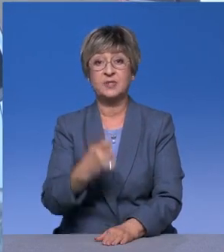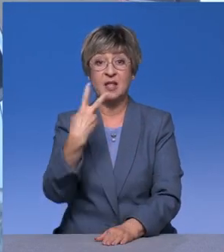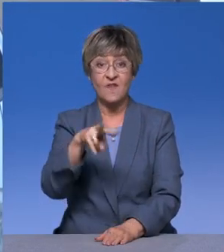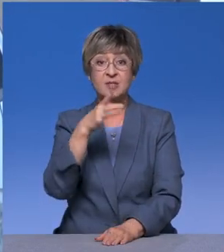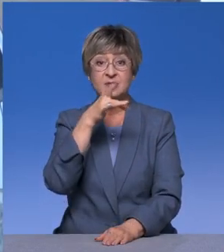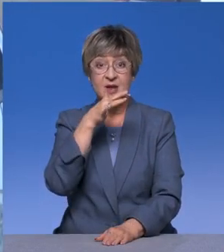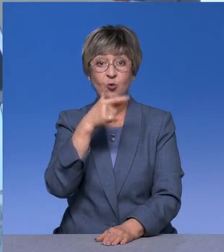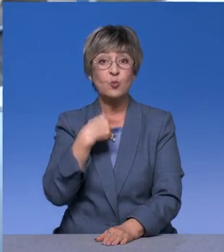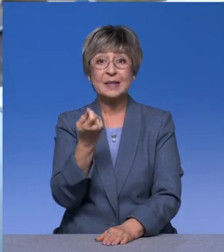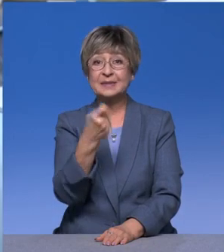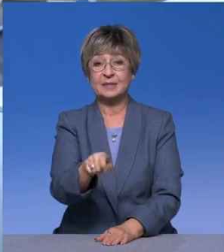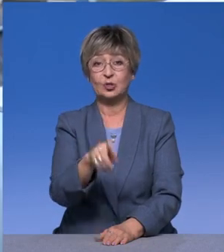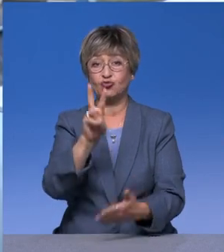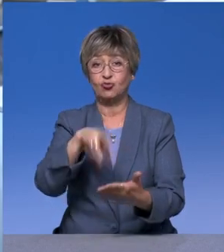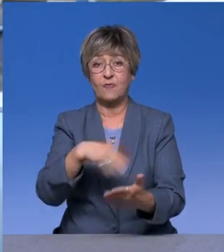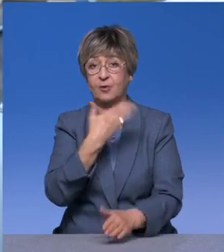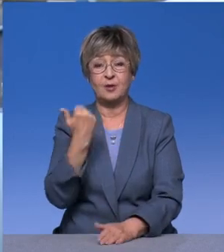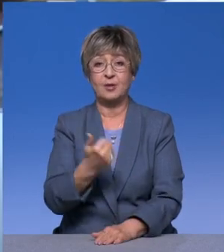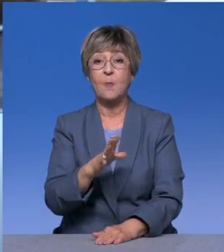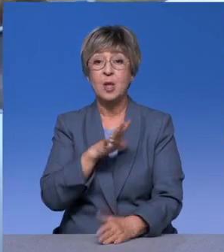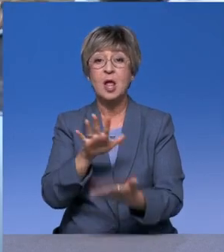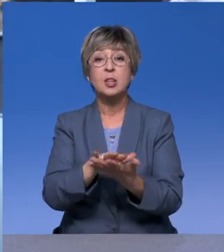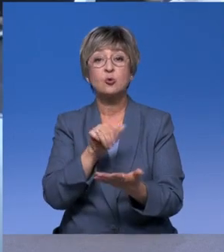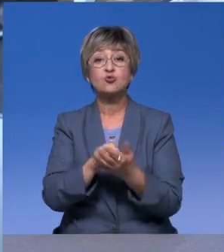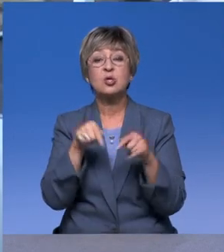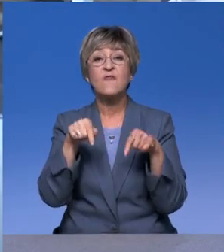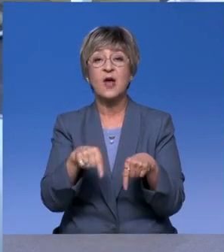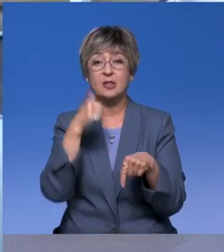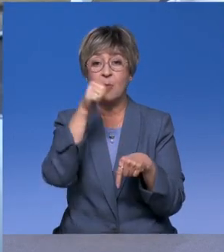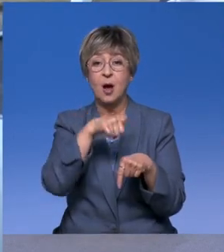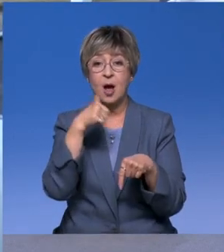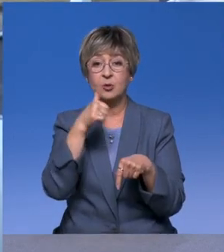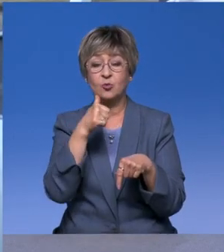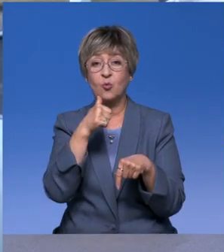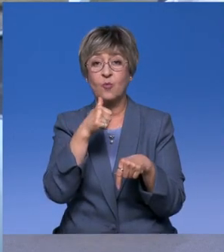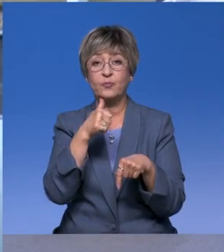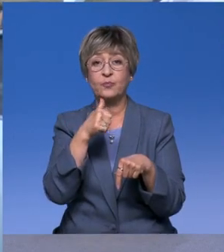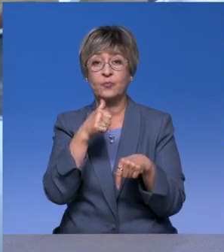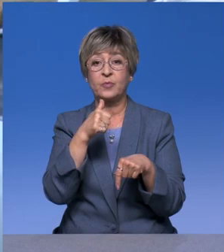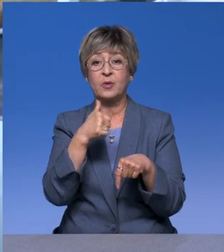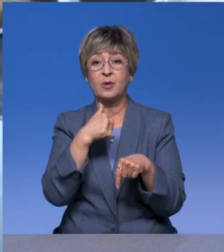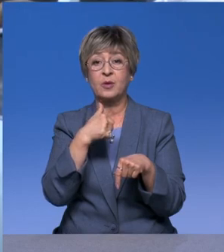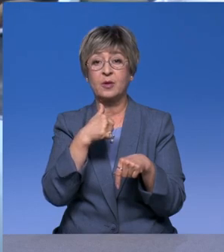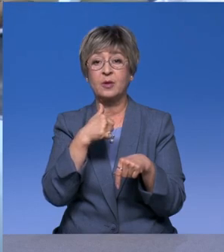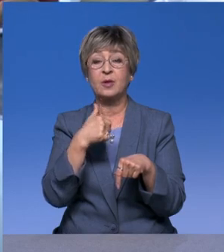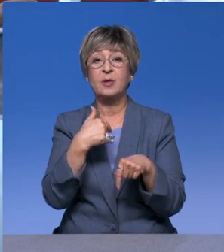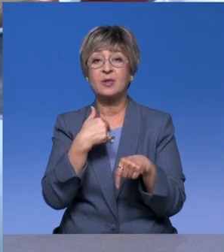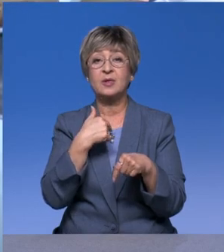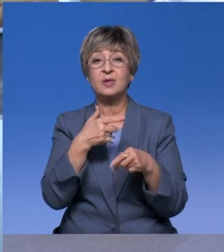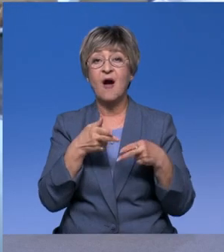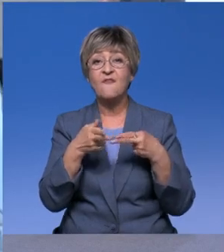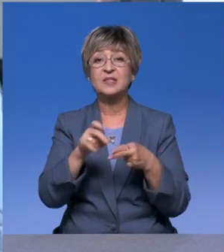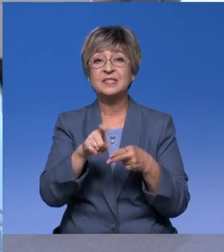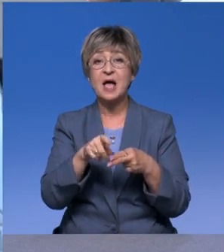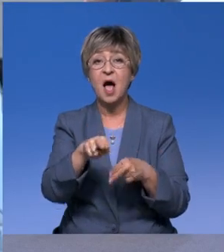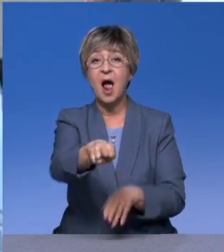вообще нет ни одного штрафа. Было нарушение в этом году. Выезд за сплошную территорию. Выезд за сплошную